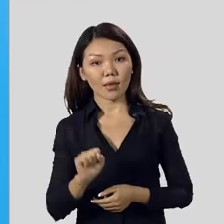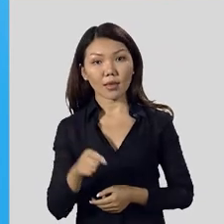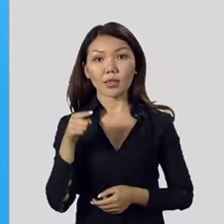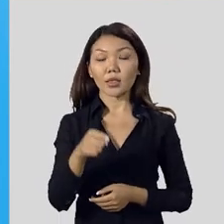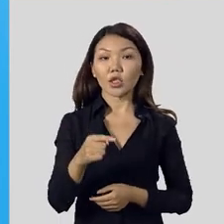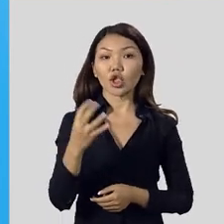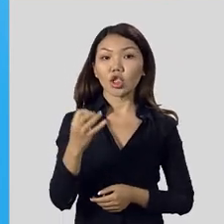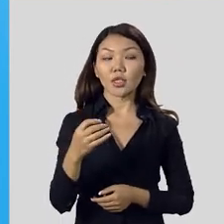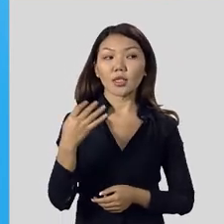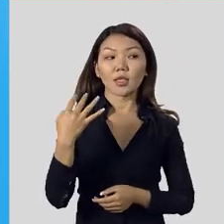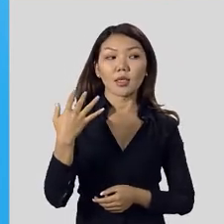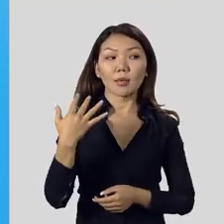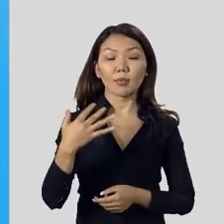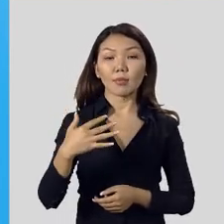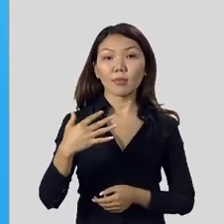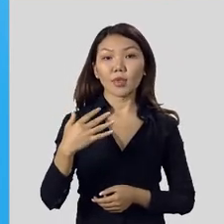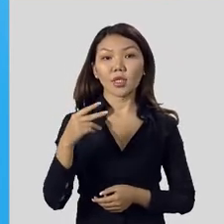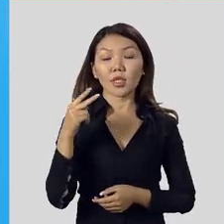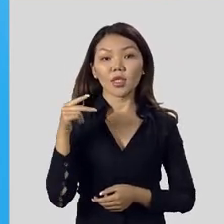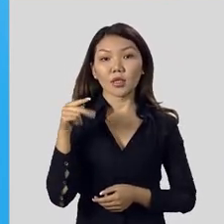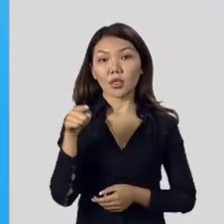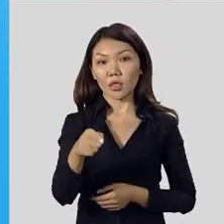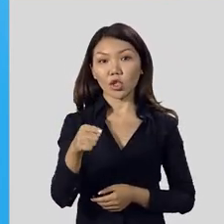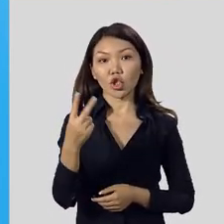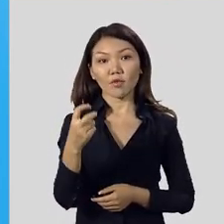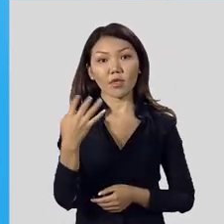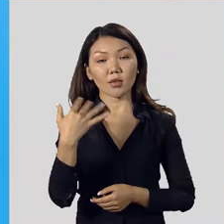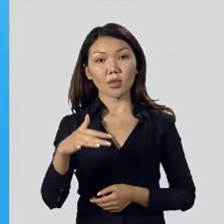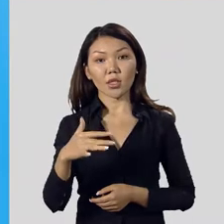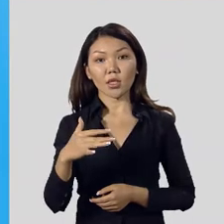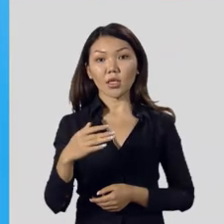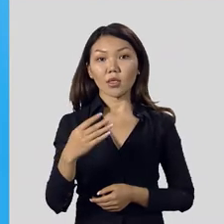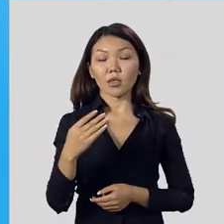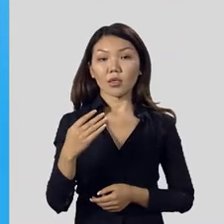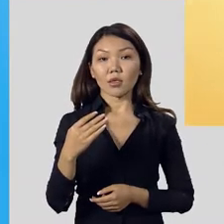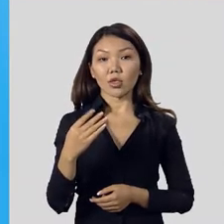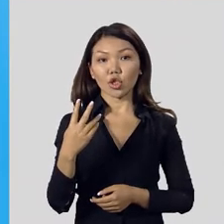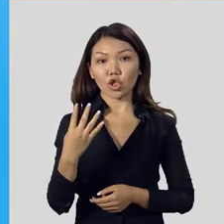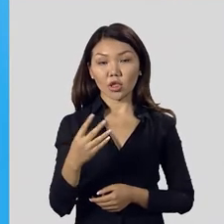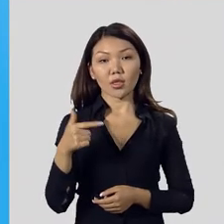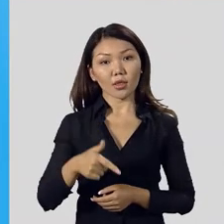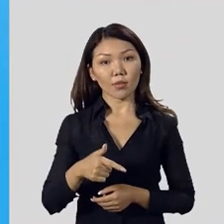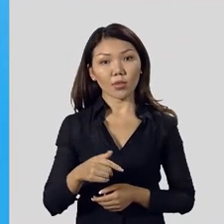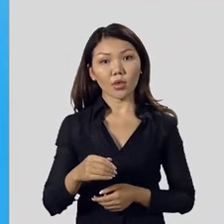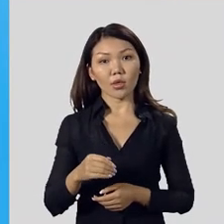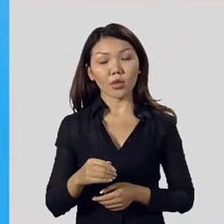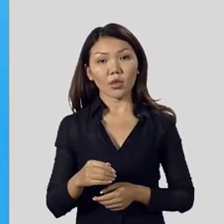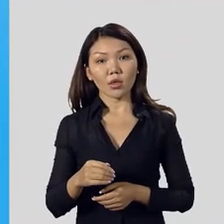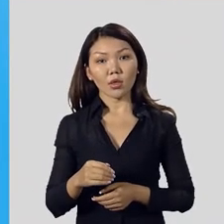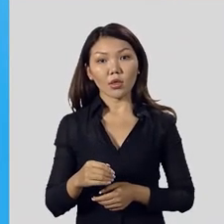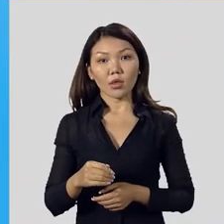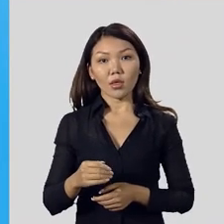1254 грамма. Известно, что и другие выдающиеся люди обладали головным мозгом